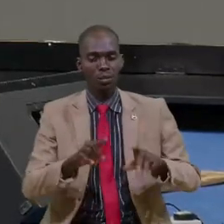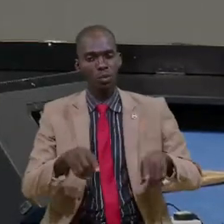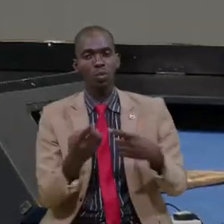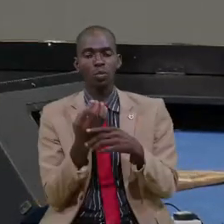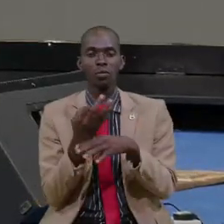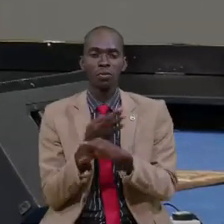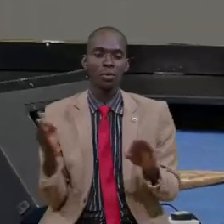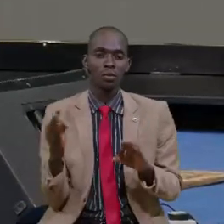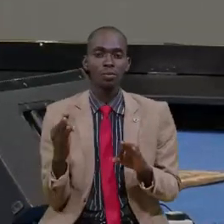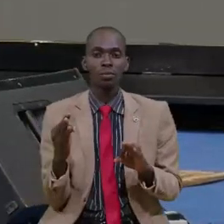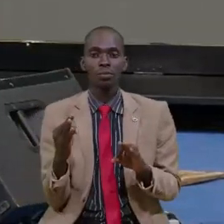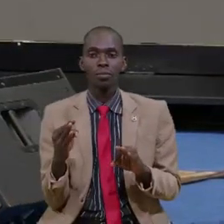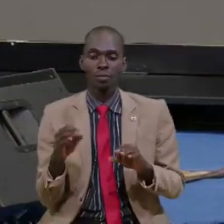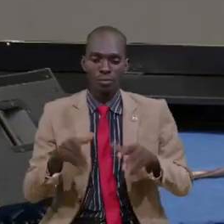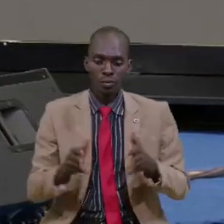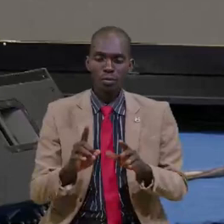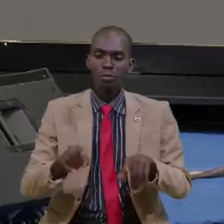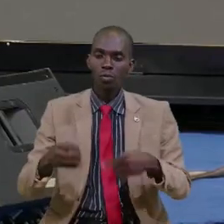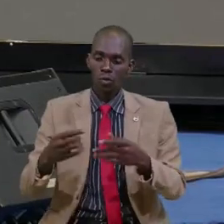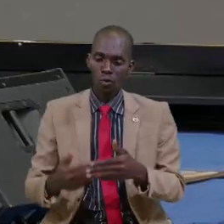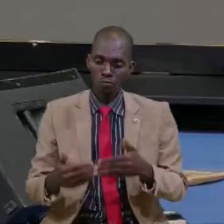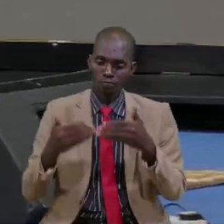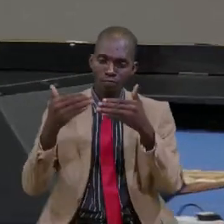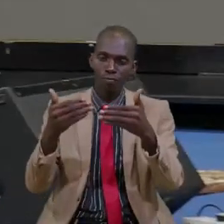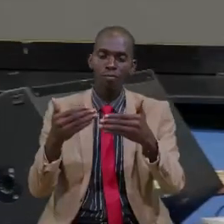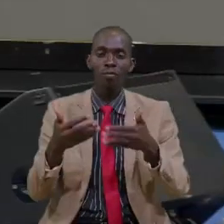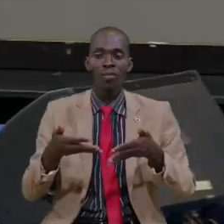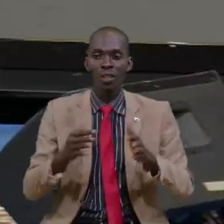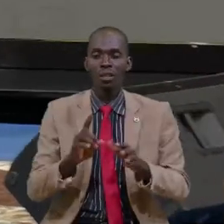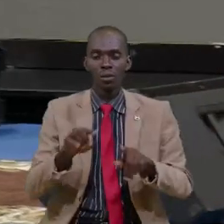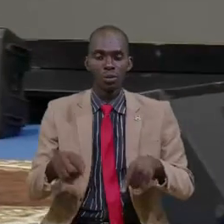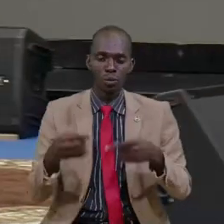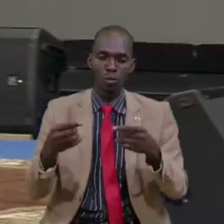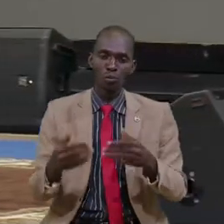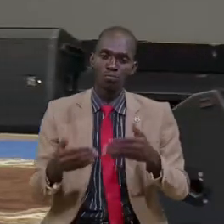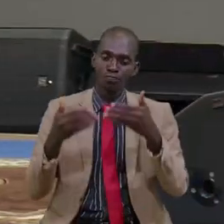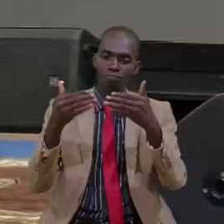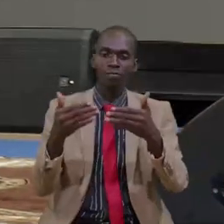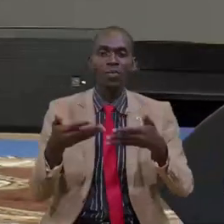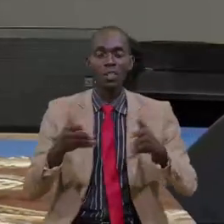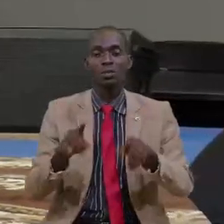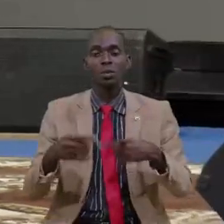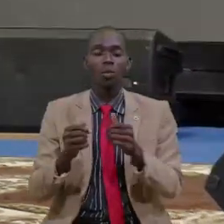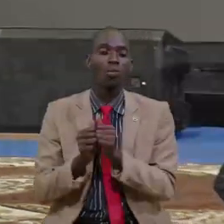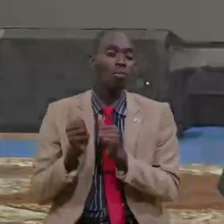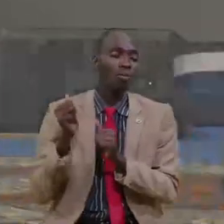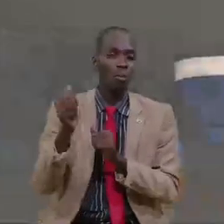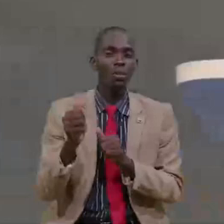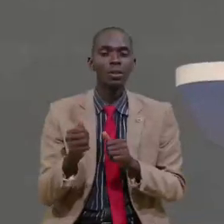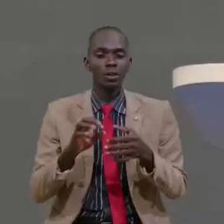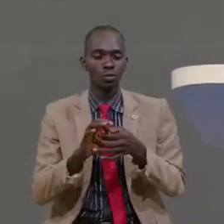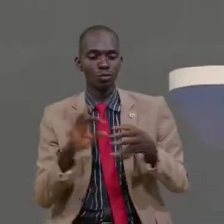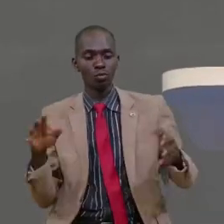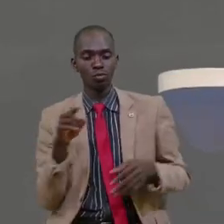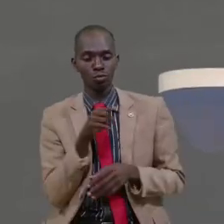laissez-le aller libre. Déliez-le, aller de l'avant. Laissez-le aller de l'avant. Laissez-le aller plus